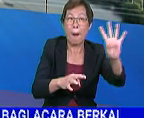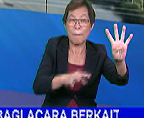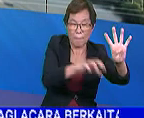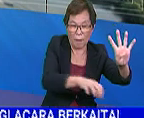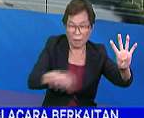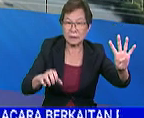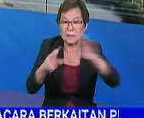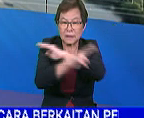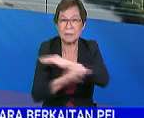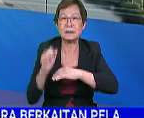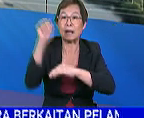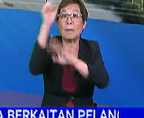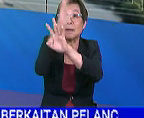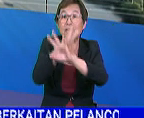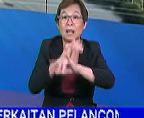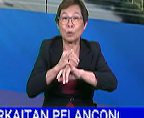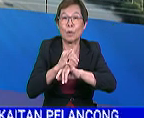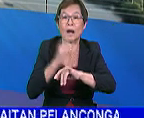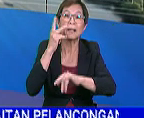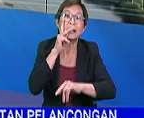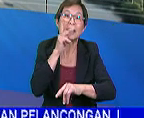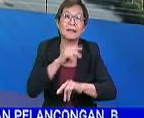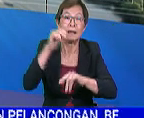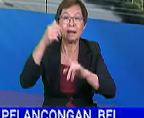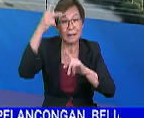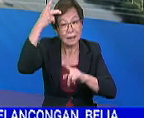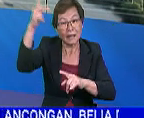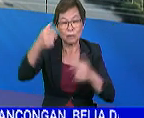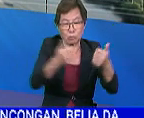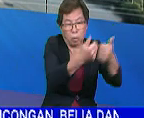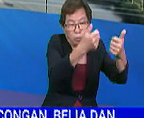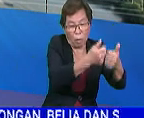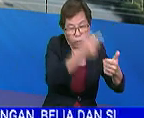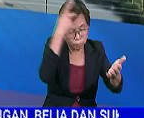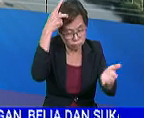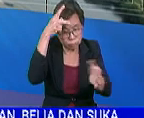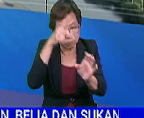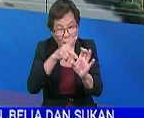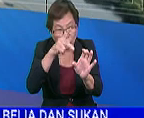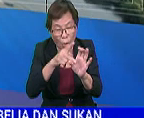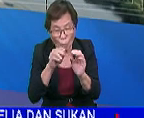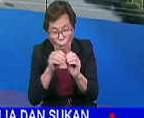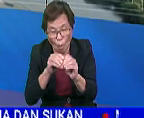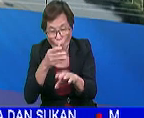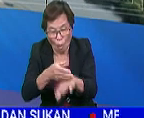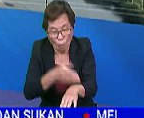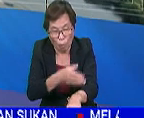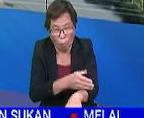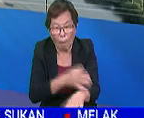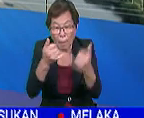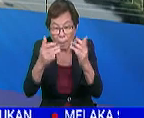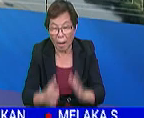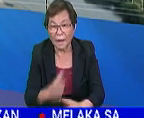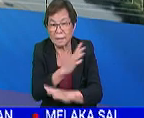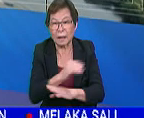iaitu Sabah Sarawak Kedah dan Kelantan kejohanan itu juga secara psikologi meningkatkan tumpuan pemain berbanding